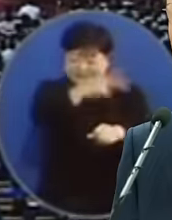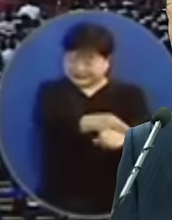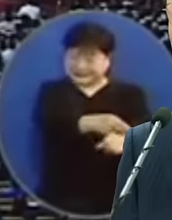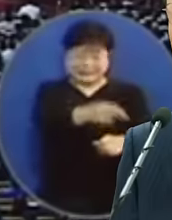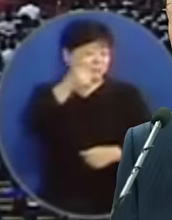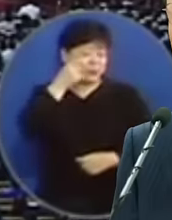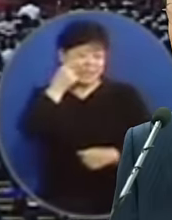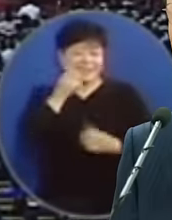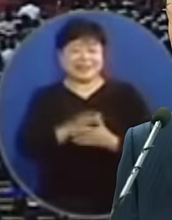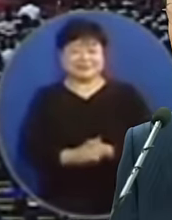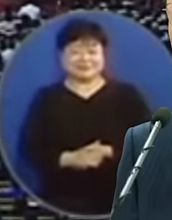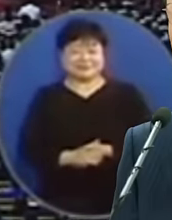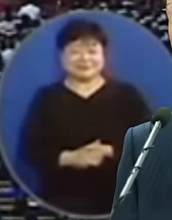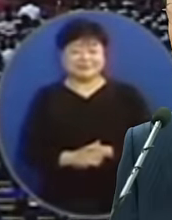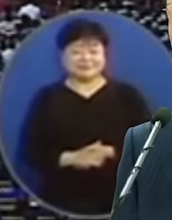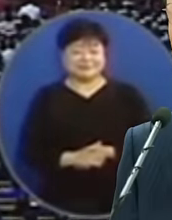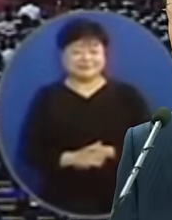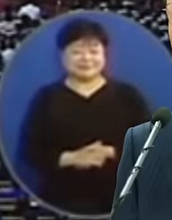수 없으리라.